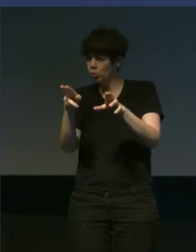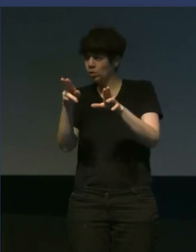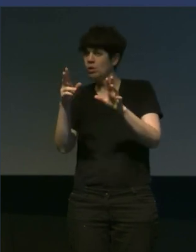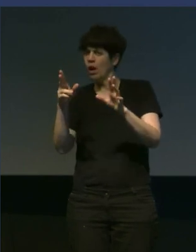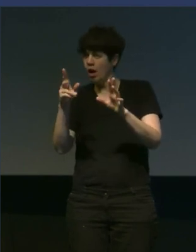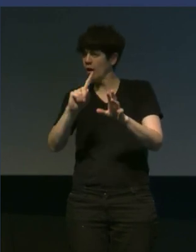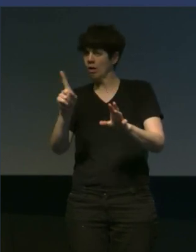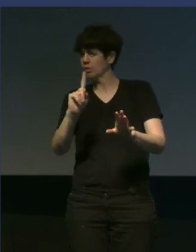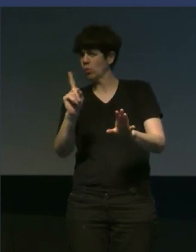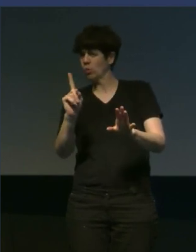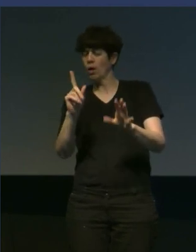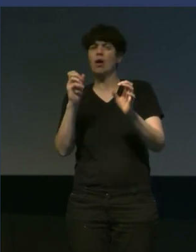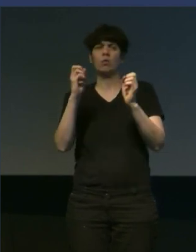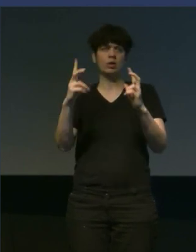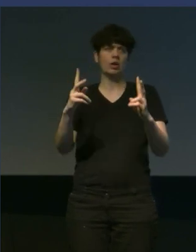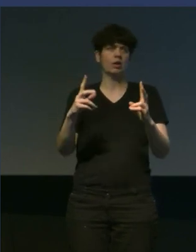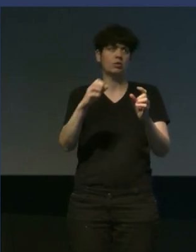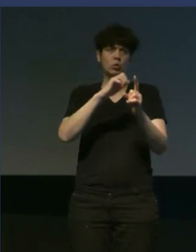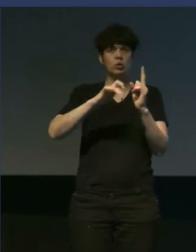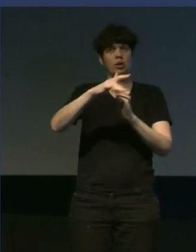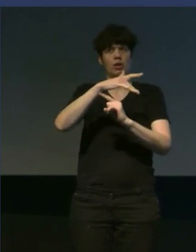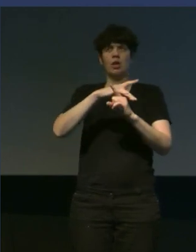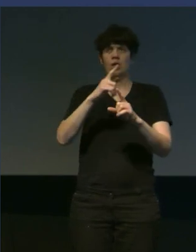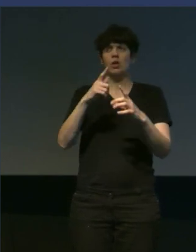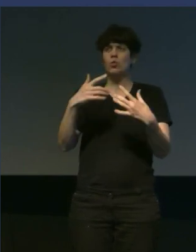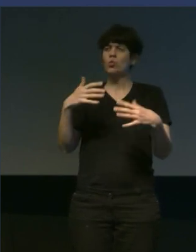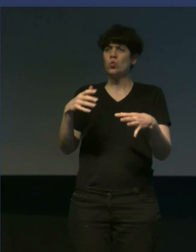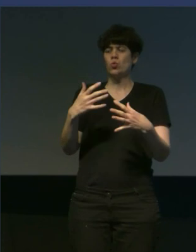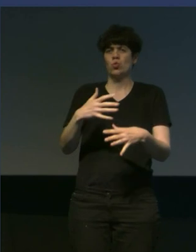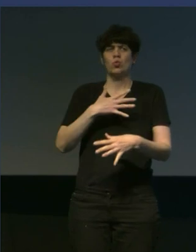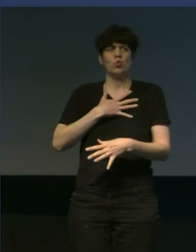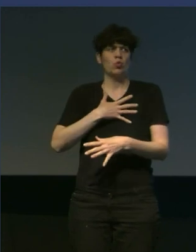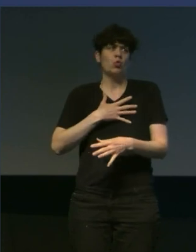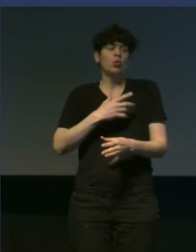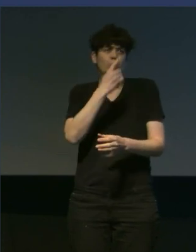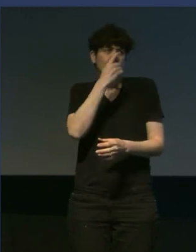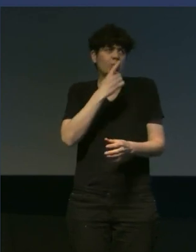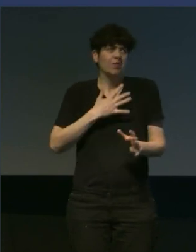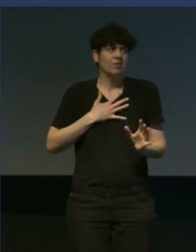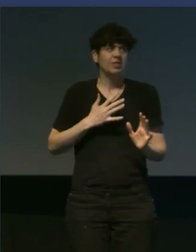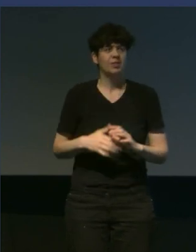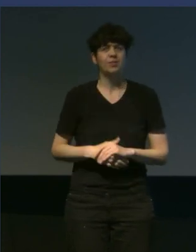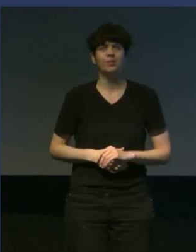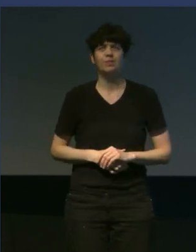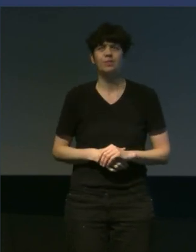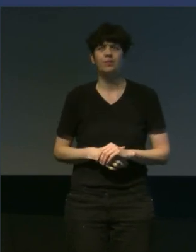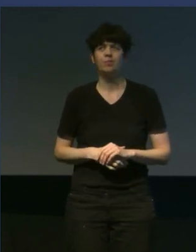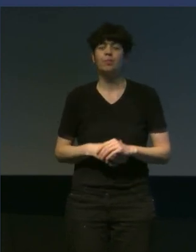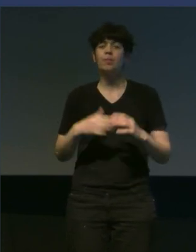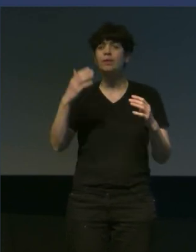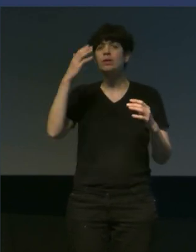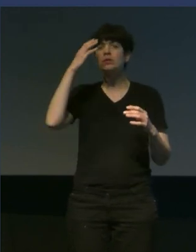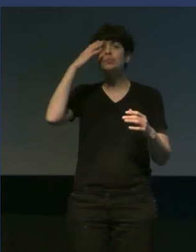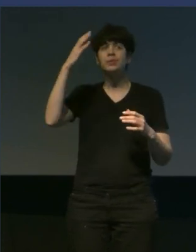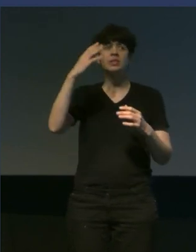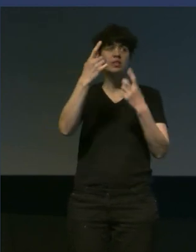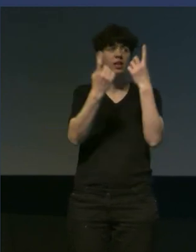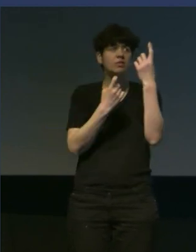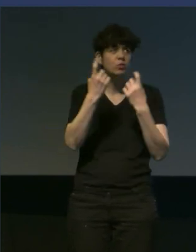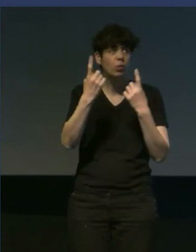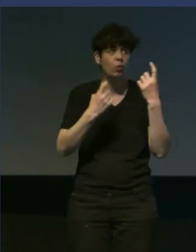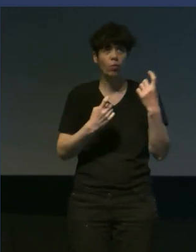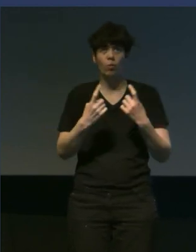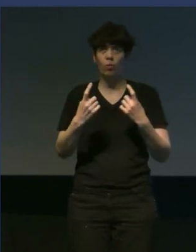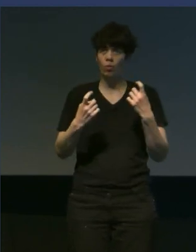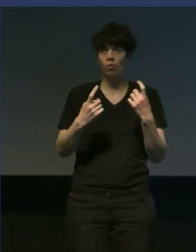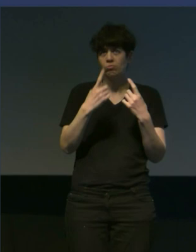même un reflet de notre société qui est un peu peur, je trouve. Si vous avez des questions,